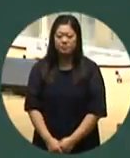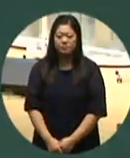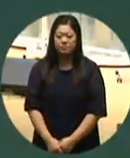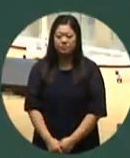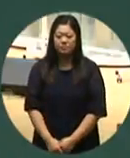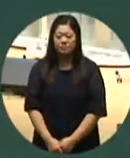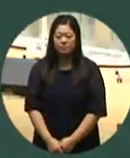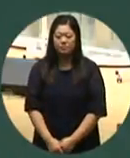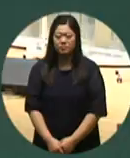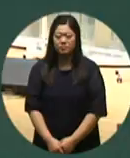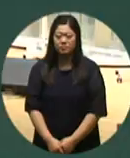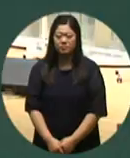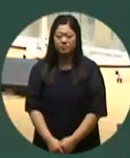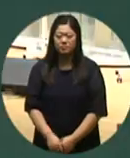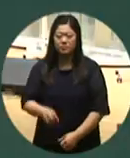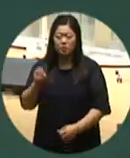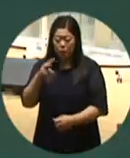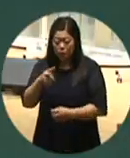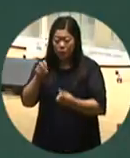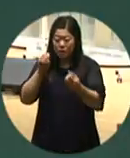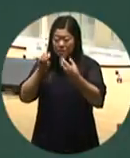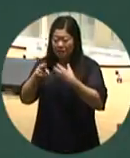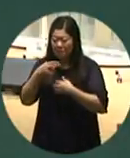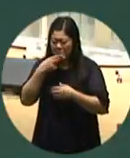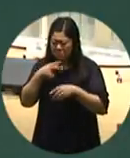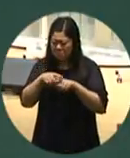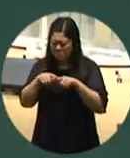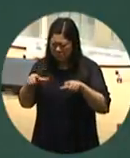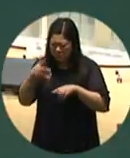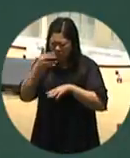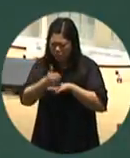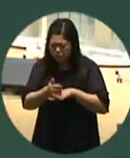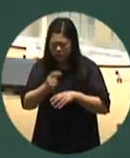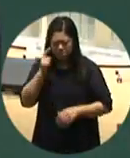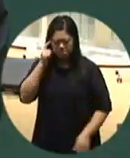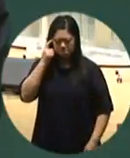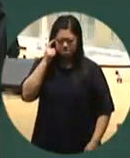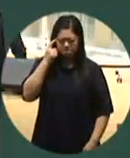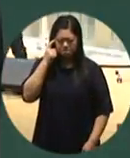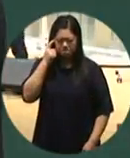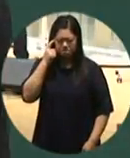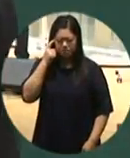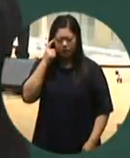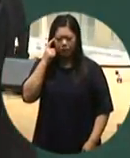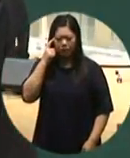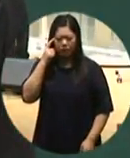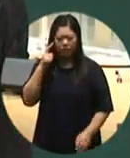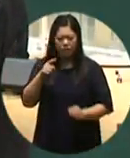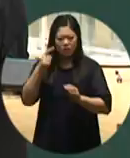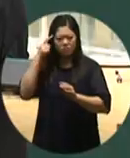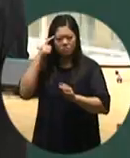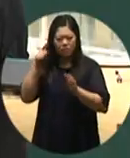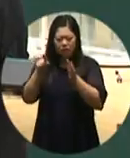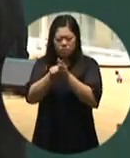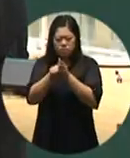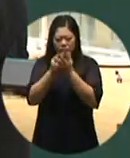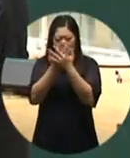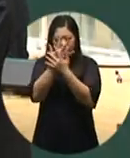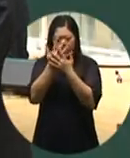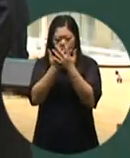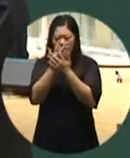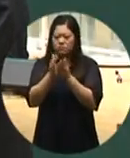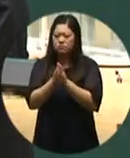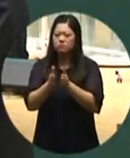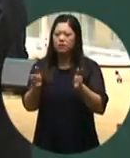사이에 뭐 불신앙도 생기고 불신자처럼 되는 거죠. Without even realizing it, I can have disbelief. 예, 어느